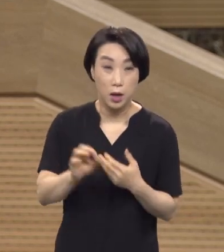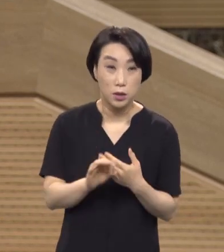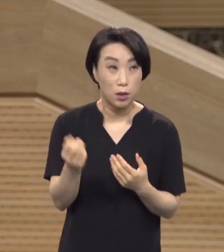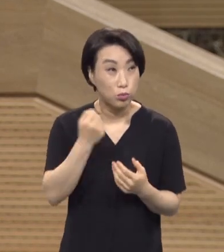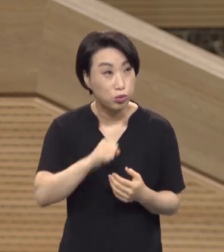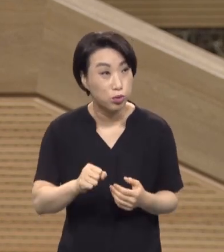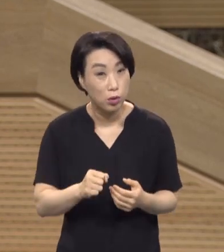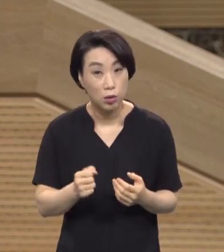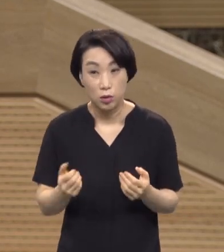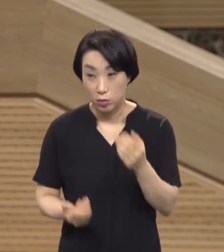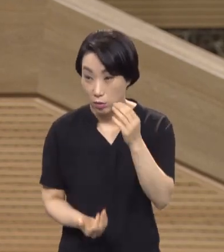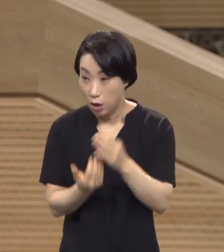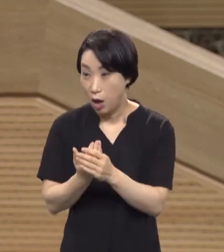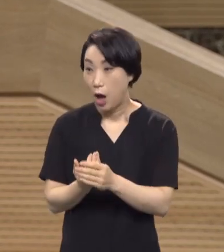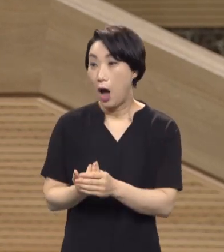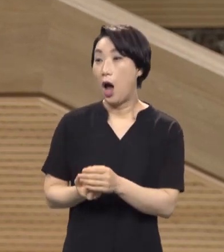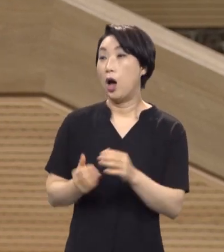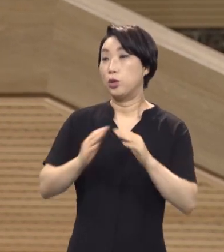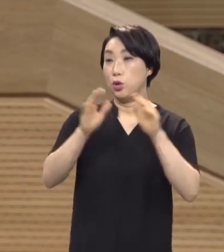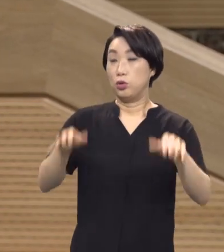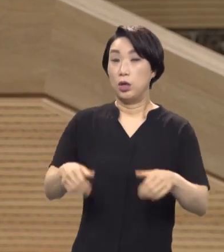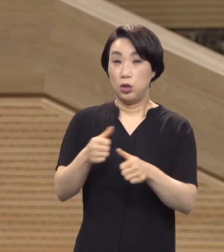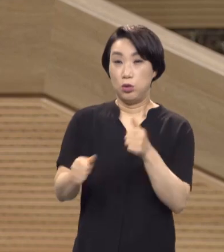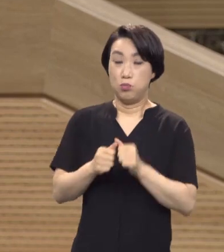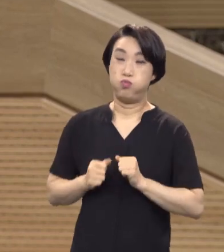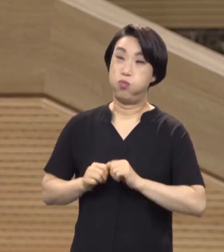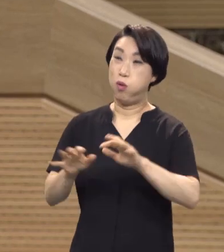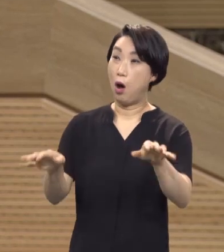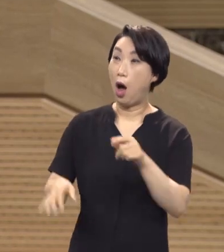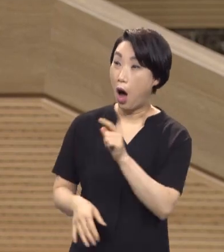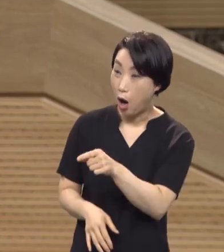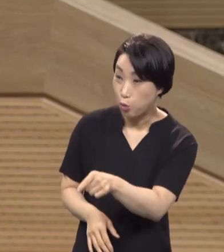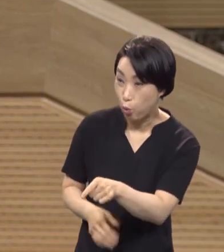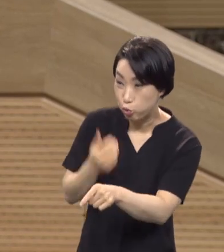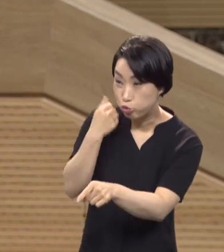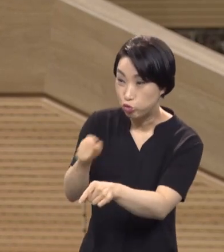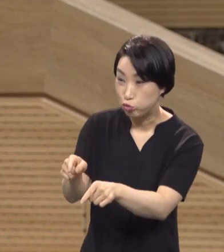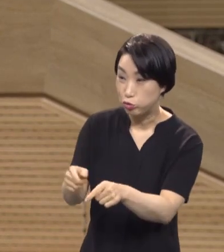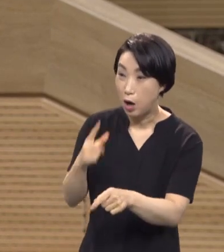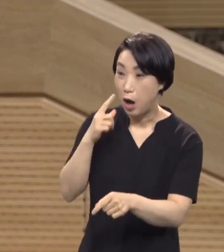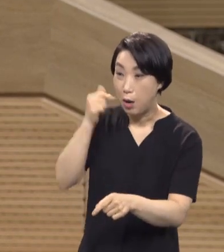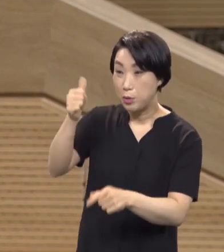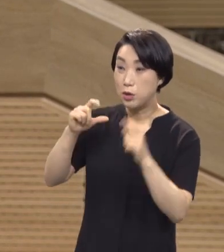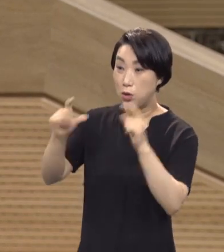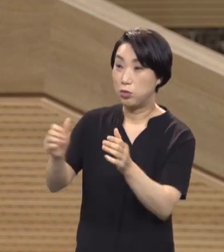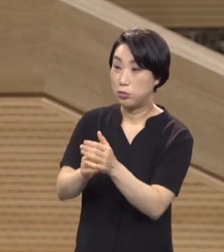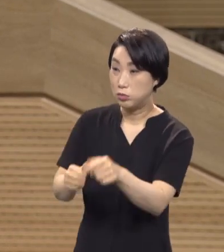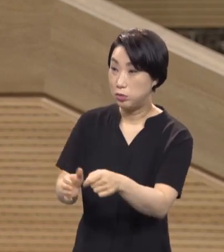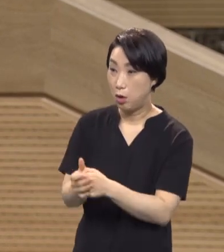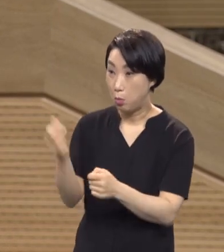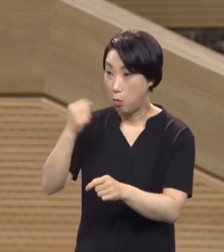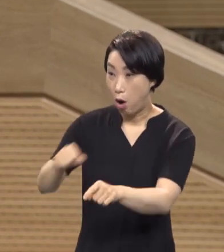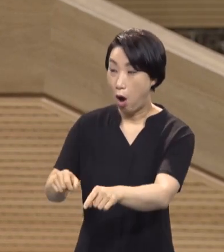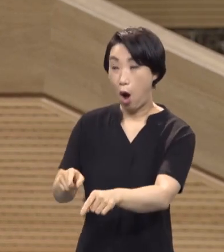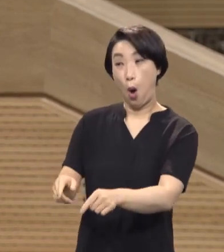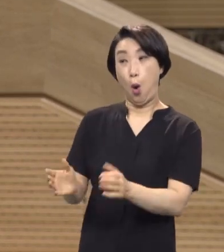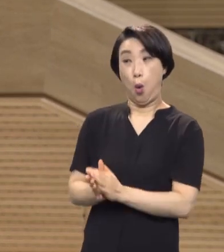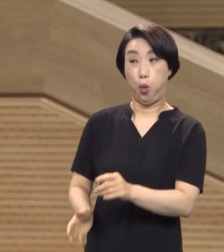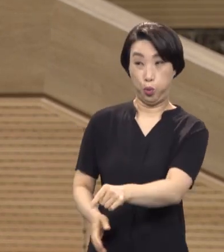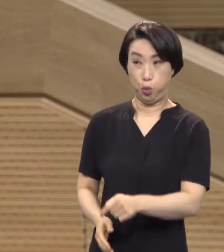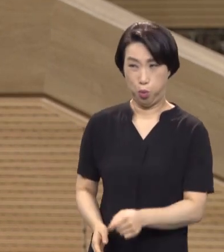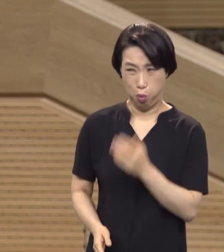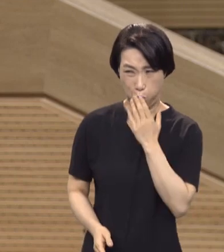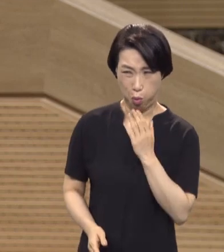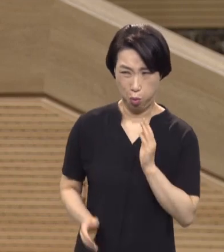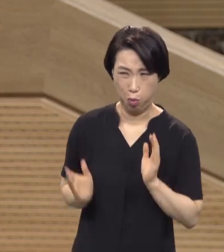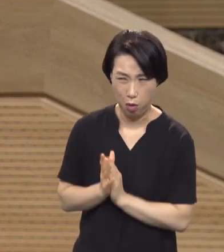불순종한 일이 벌어진다. 동네 소문이 바로 나지. 아무개는 말이요. 지 아버지가 말했는데 말 안 듣고 저렇게 한다고